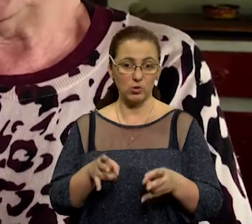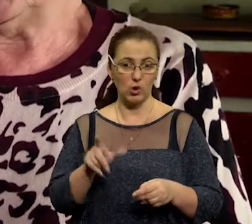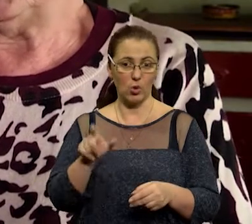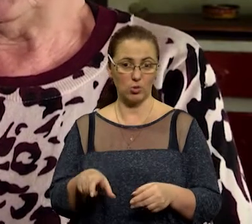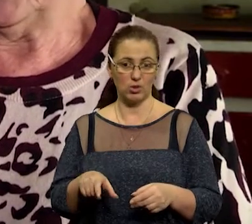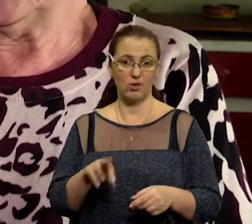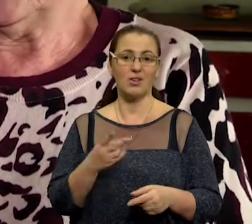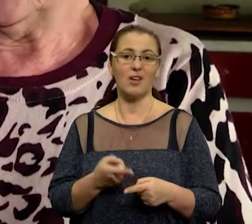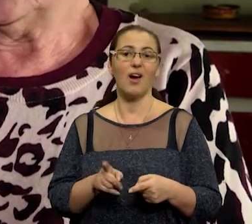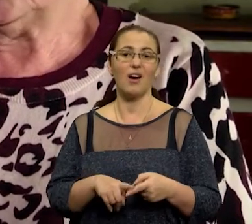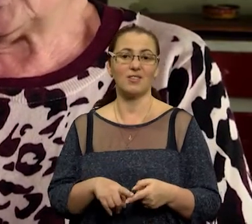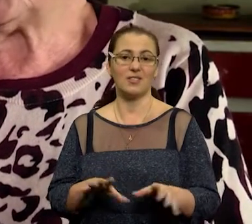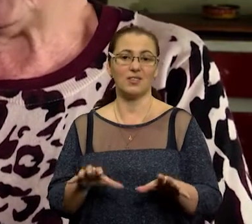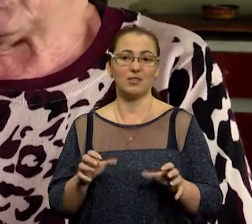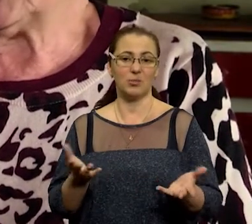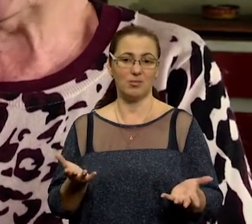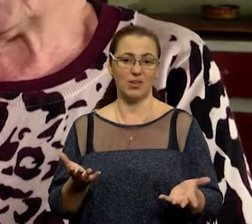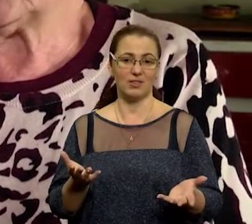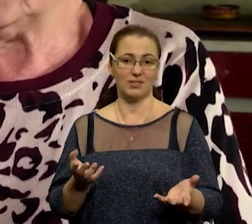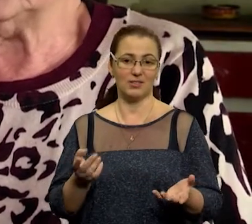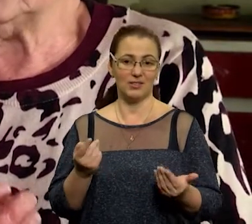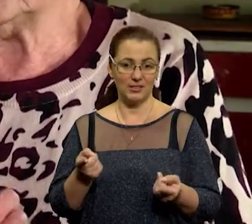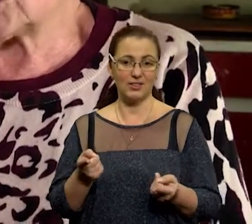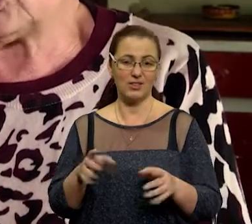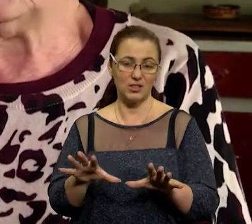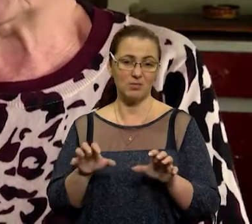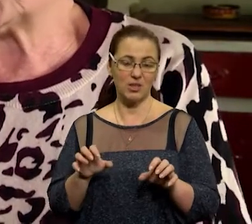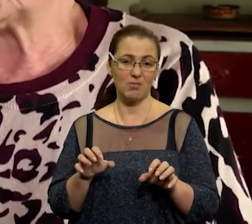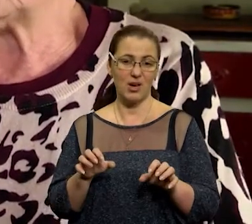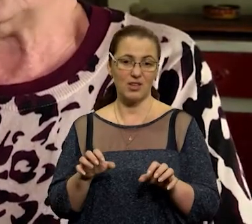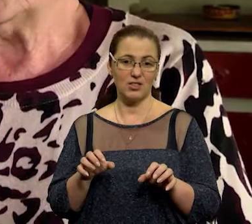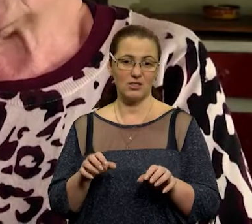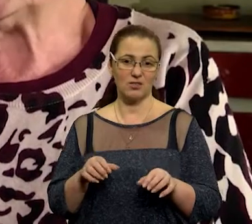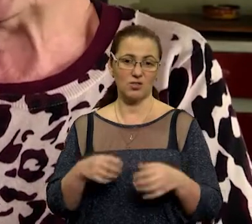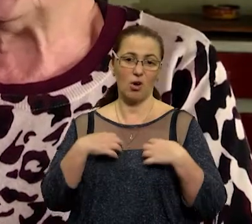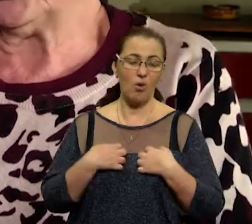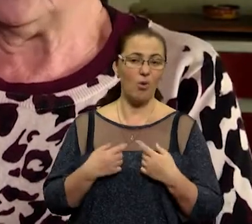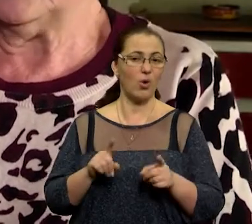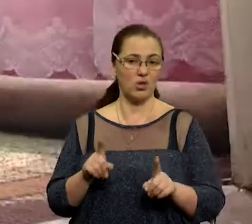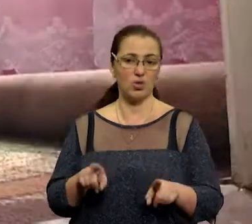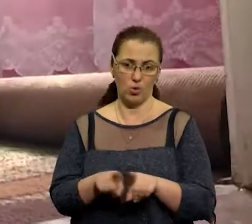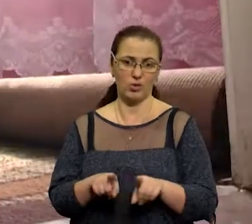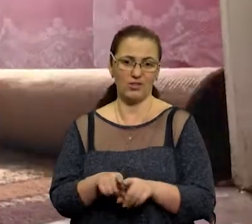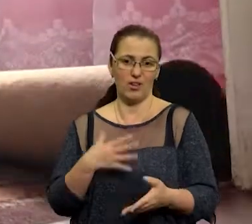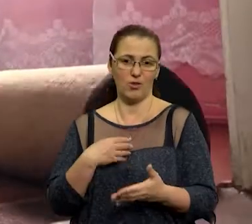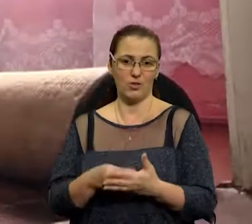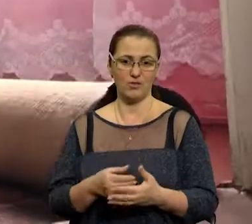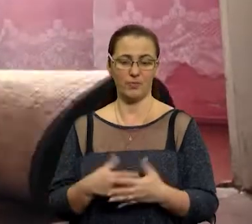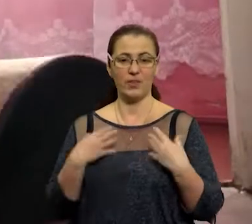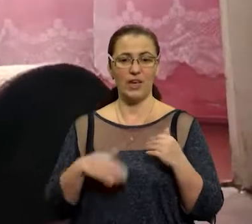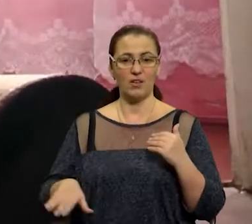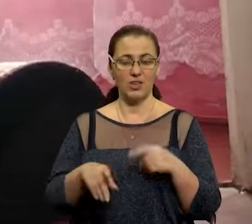і як ти будеш сприймати? Ну, ти сприймаєш так, чи горе, чи що, так, як своє. На Львівщині